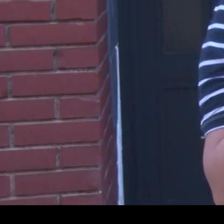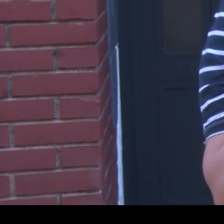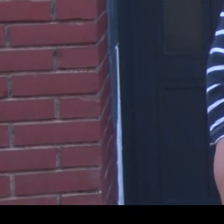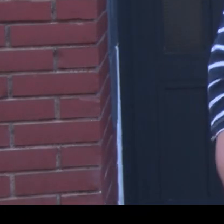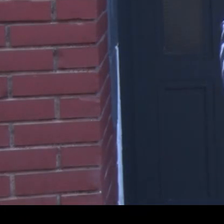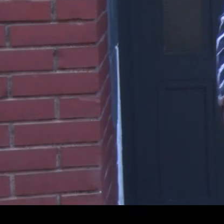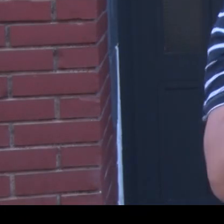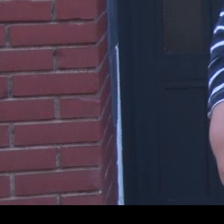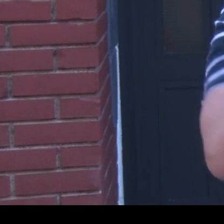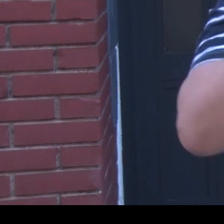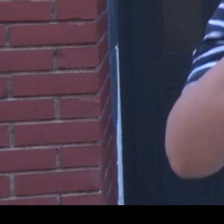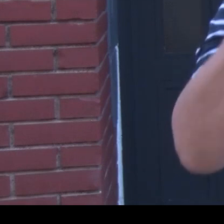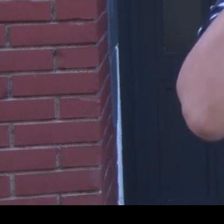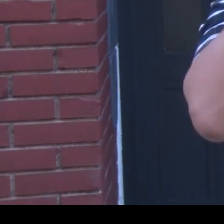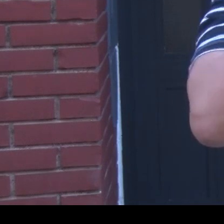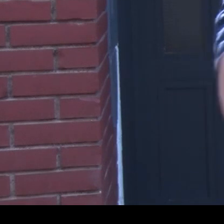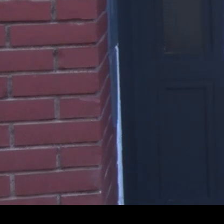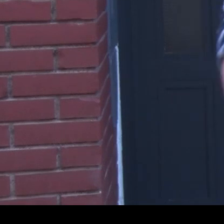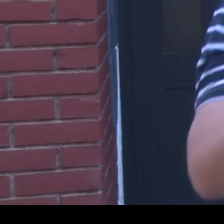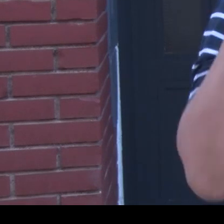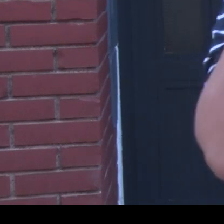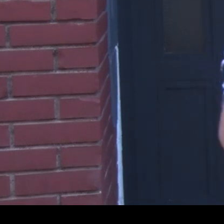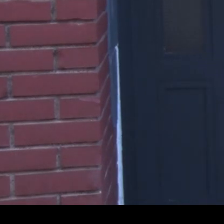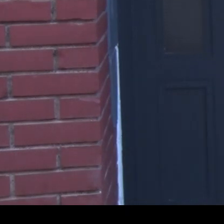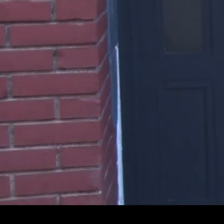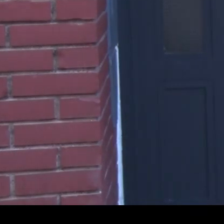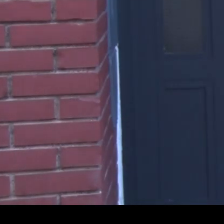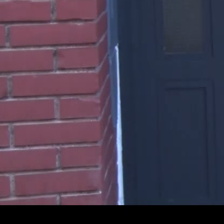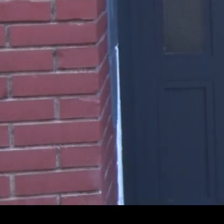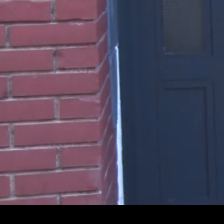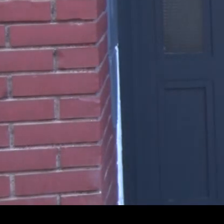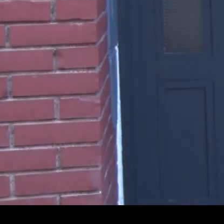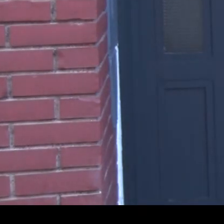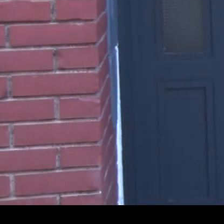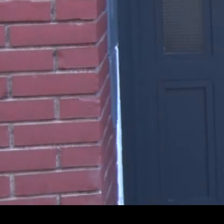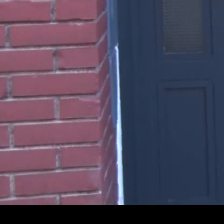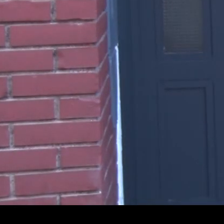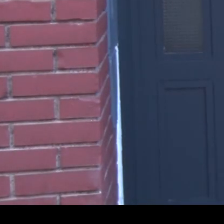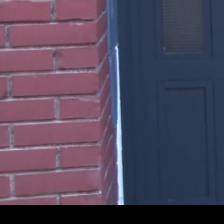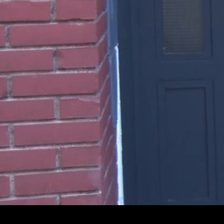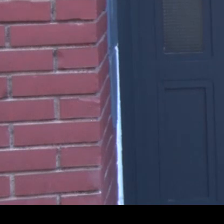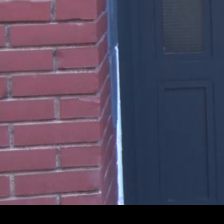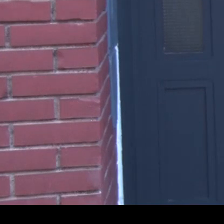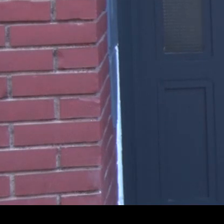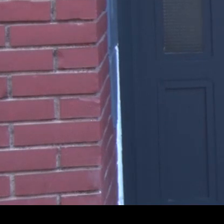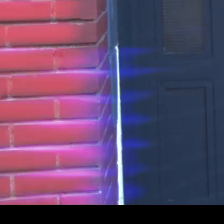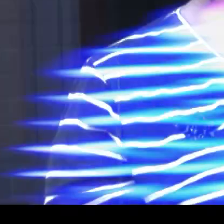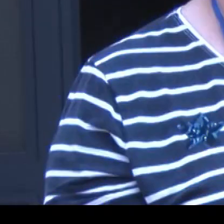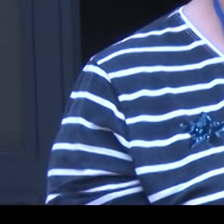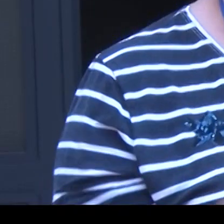Problemi madhë është për neve. Problemi madhë thotë të shkrim e leximi. Dhe më thonë pjalit nuk më imi